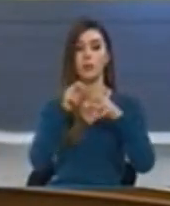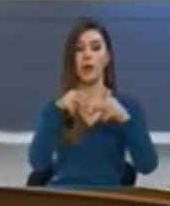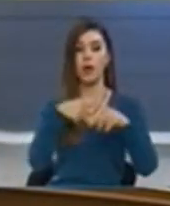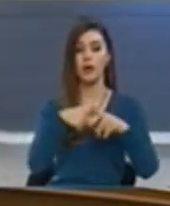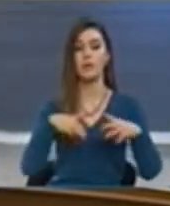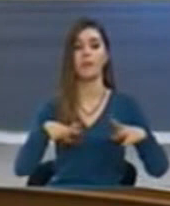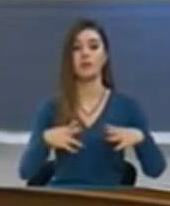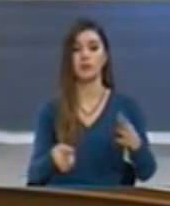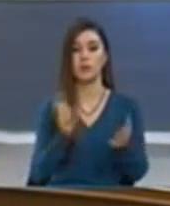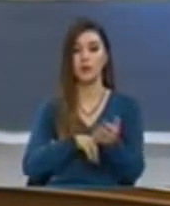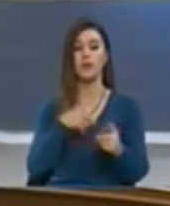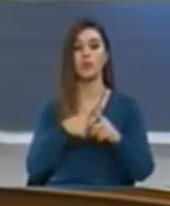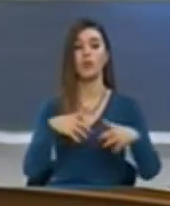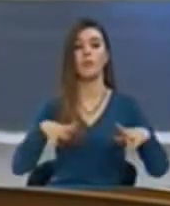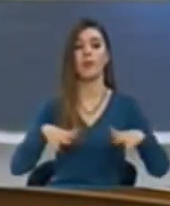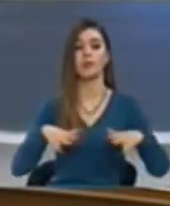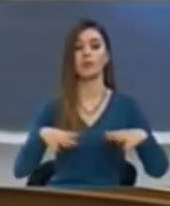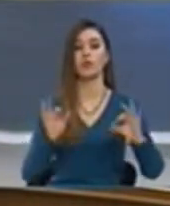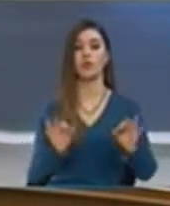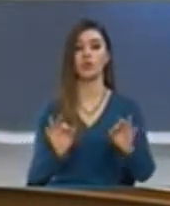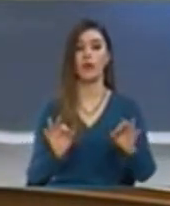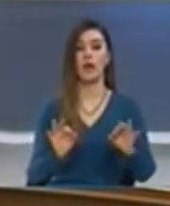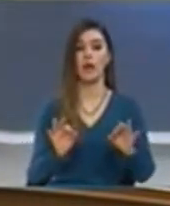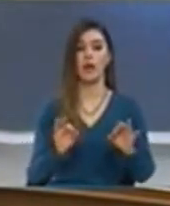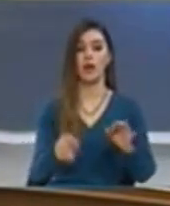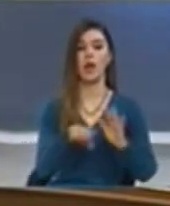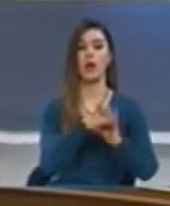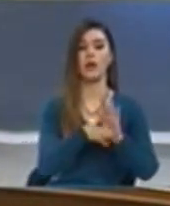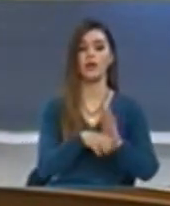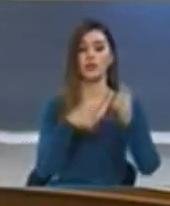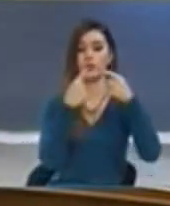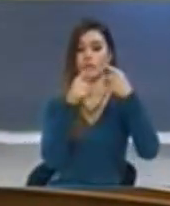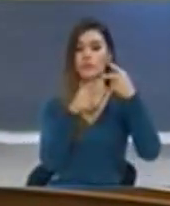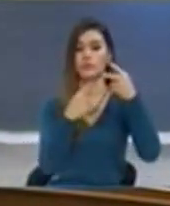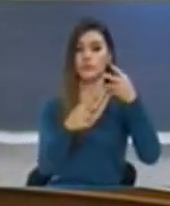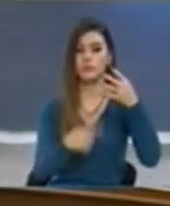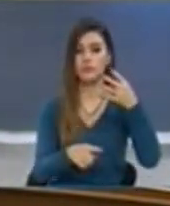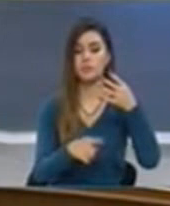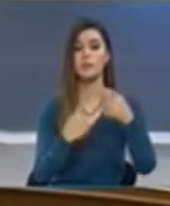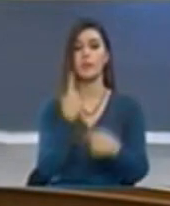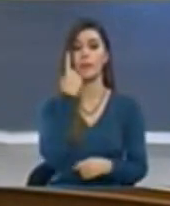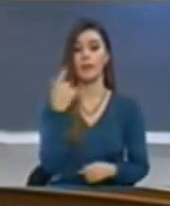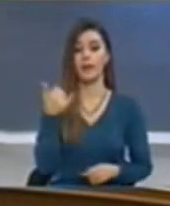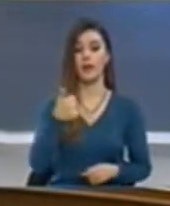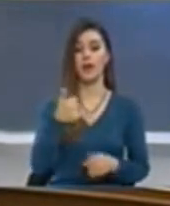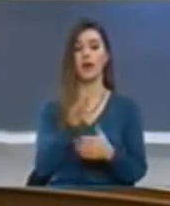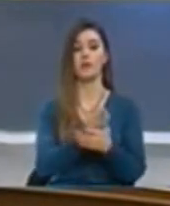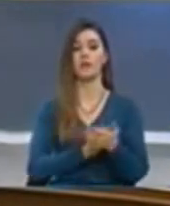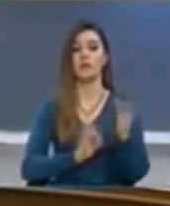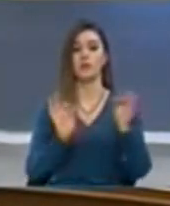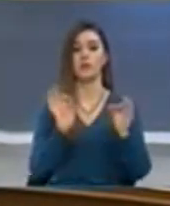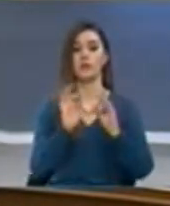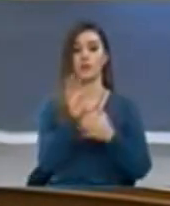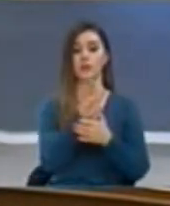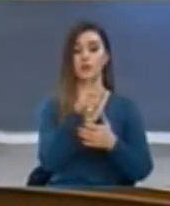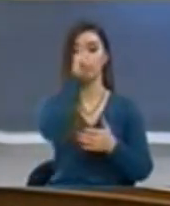parakoshme. Me këtë ligj, ashtu siç e dijeni, nga 1 janari është paraport të fillojë